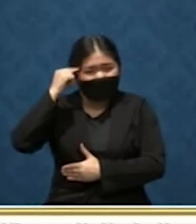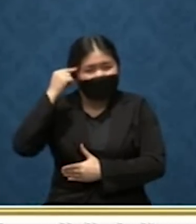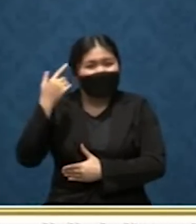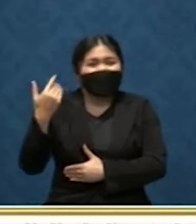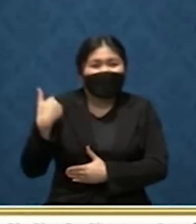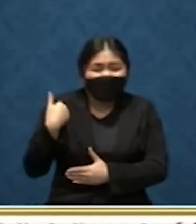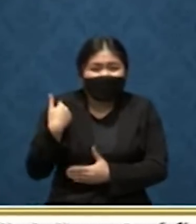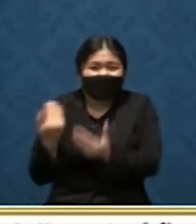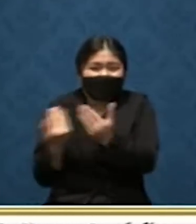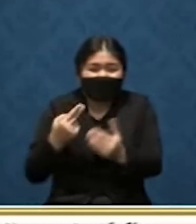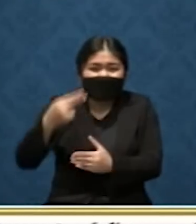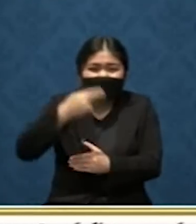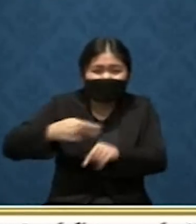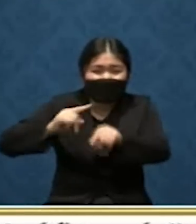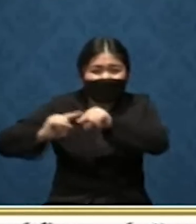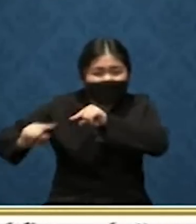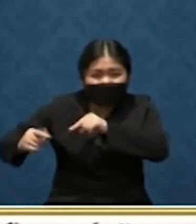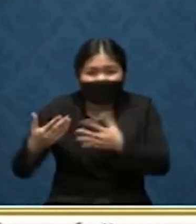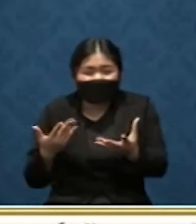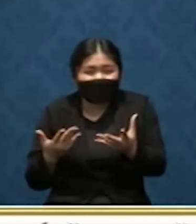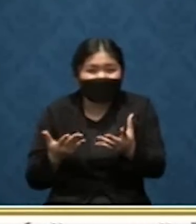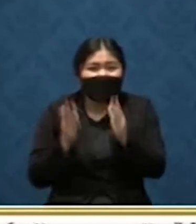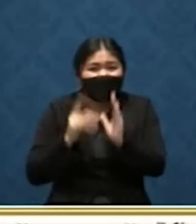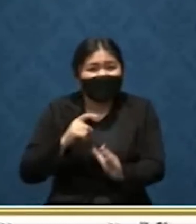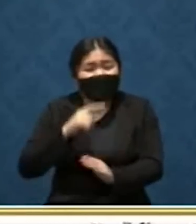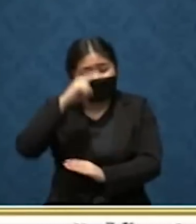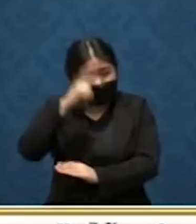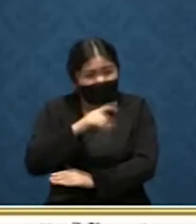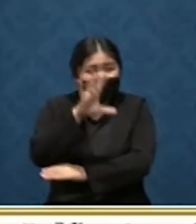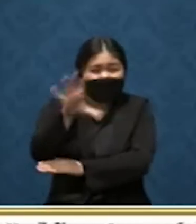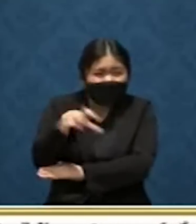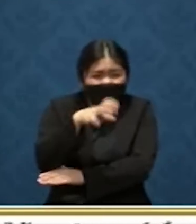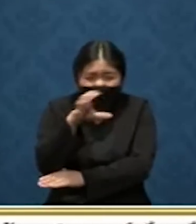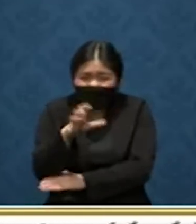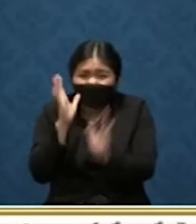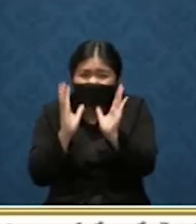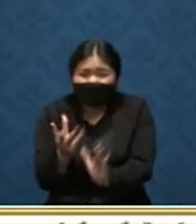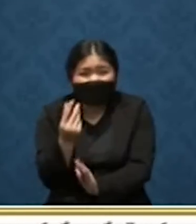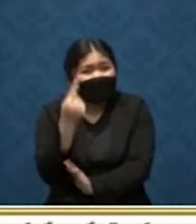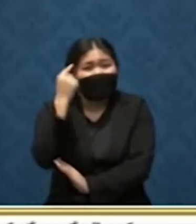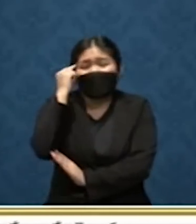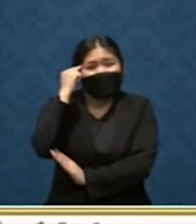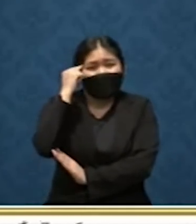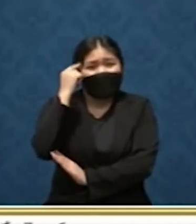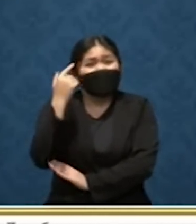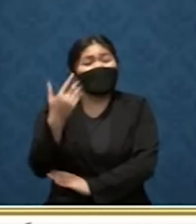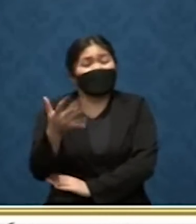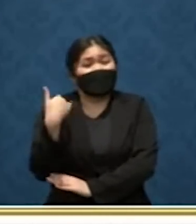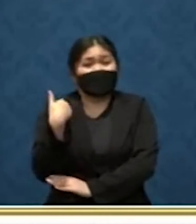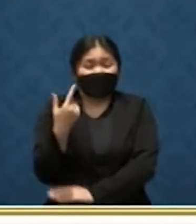ีลูกร kolejนของเรา พี่น้องของเรา คนไทยของเราถูกรอกไปจำนมากแ่ไหนและที่น่ากลัวกว่านั้นครับ